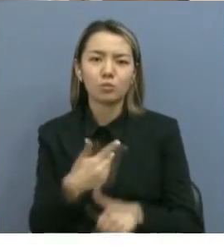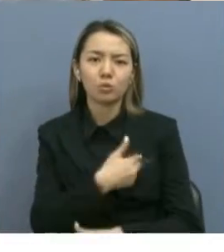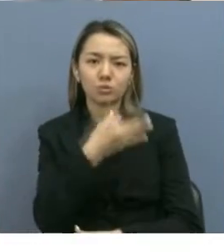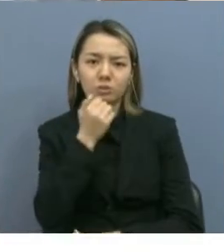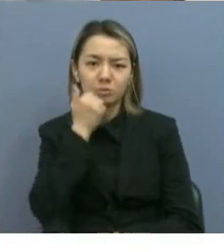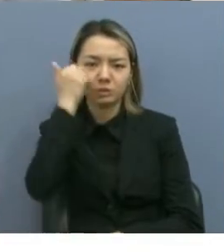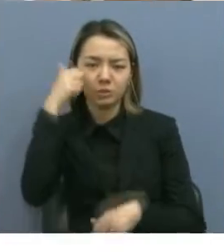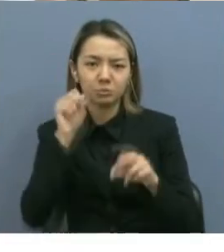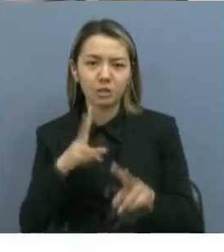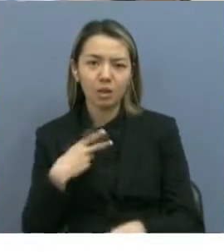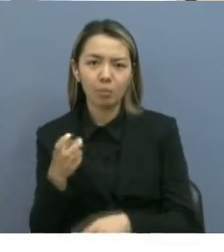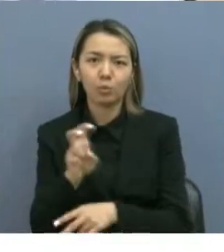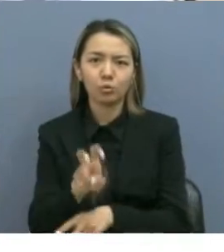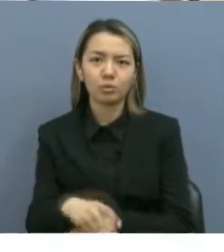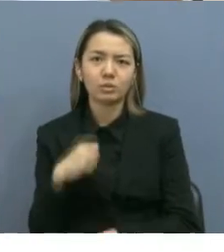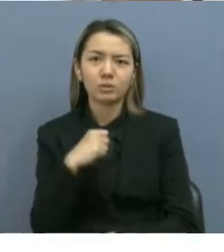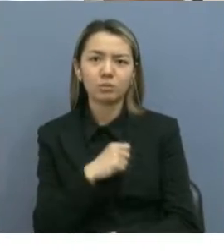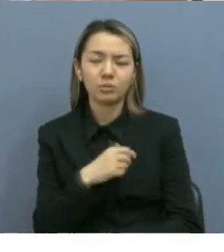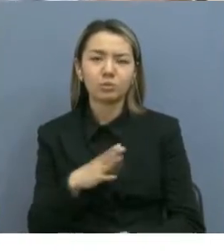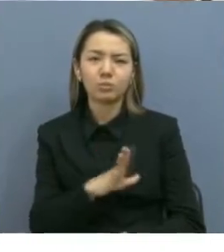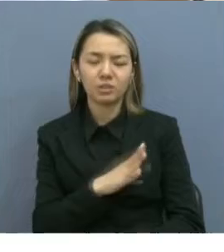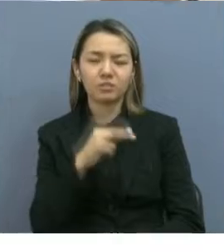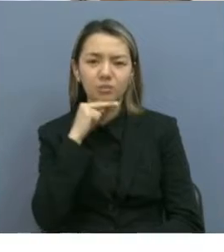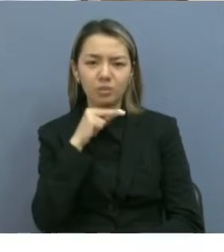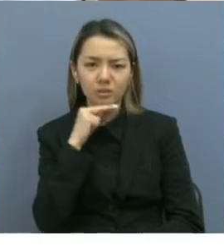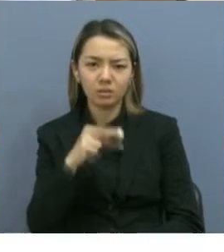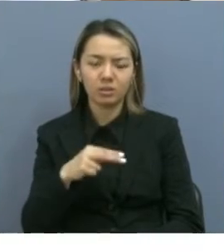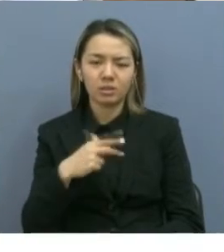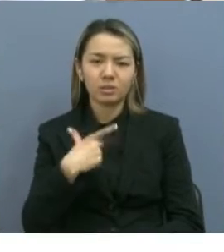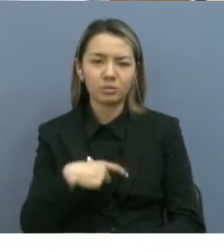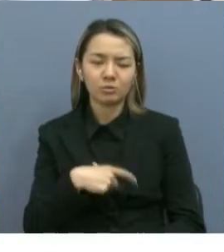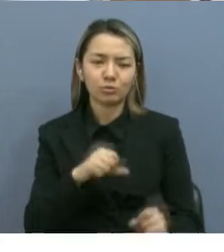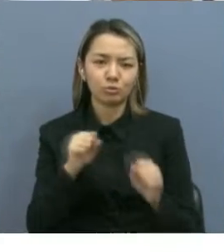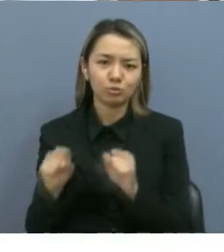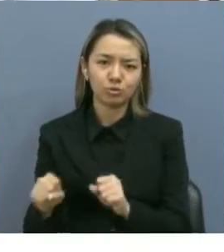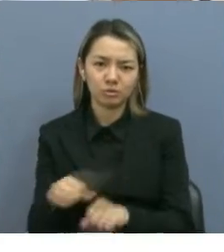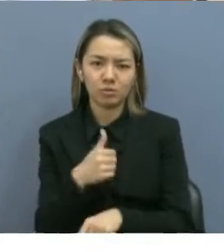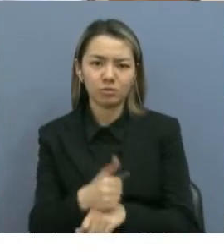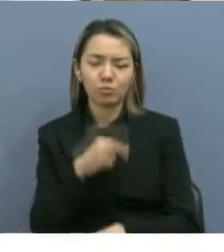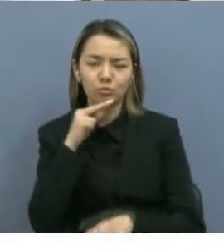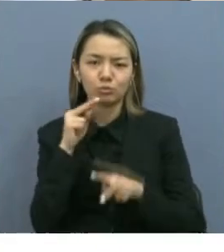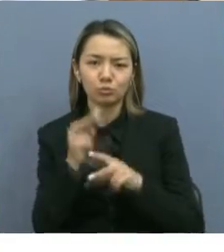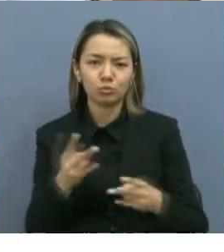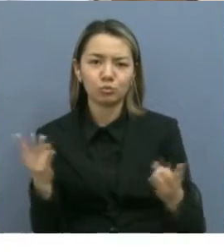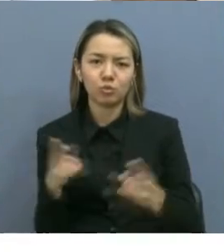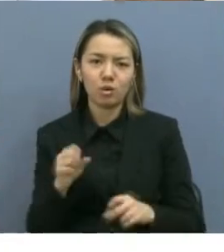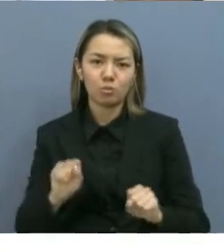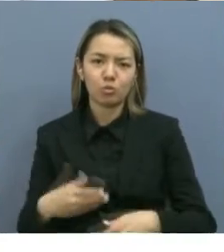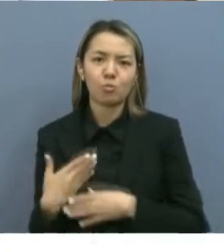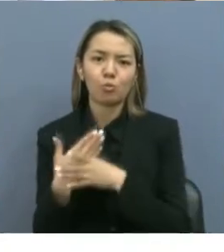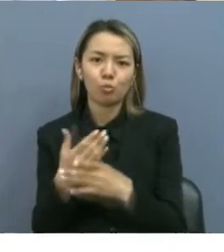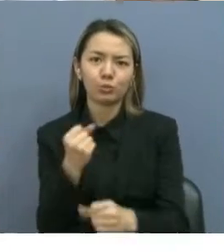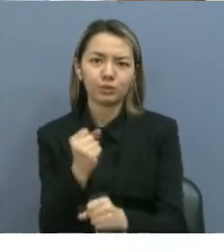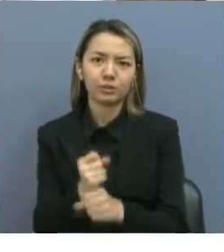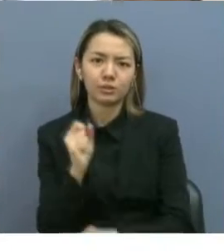айту үшін арнайы келдім. Ең әуелі өздеріңіз сақ болыңыздар. Ел президенті алдыңғы шептегі дәрігерлерге ерекше көңіл бөліп, қажетінше қолдау таныту